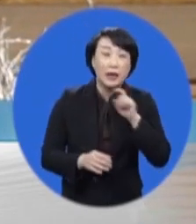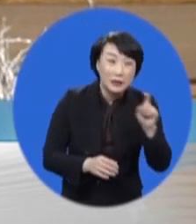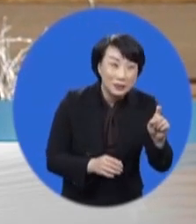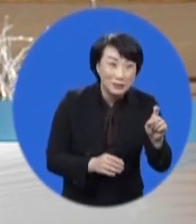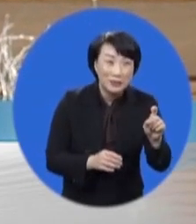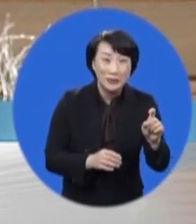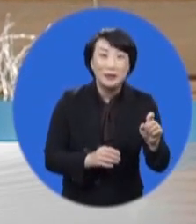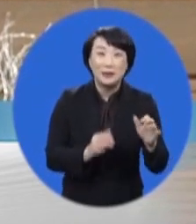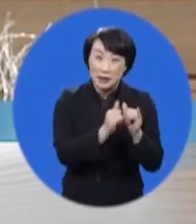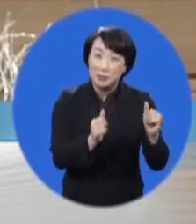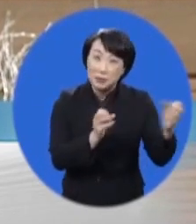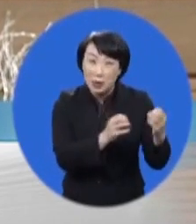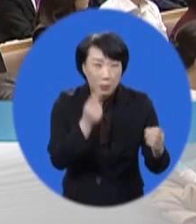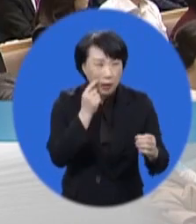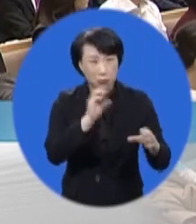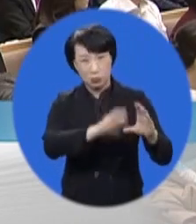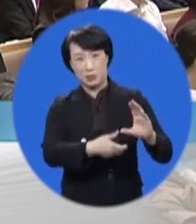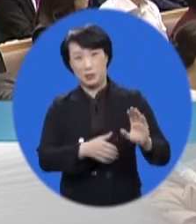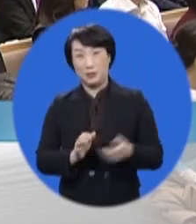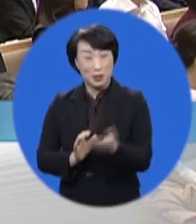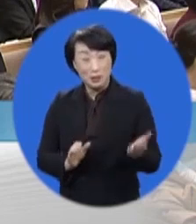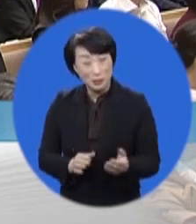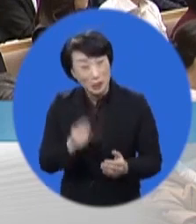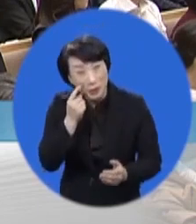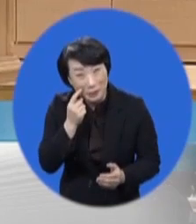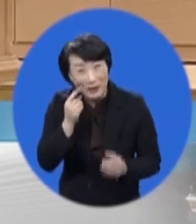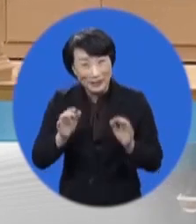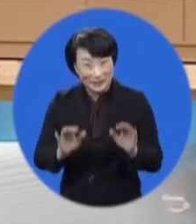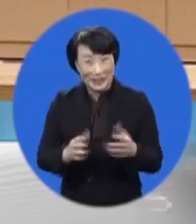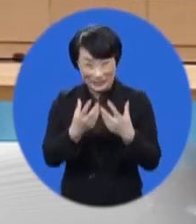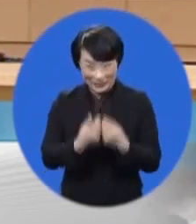10대들하고 얘기를 해보면 얘기가 안 돼요. 우리가 가만히 봅시다.